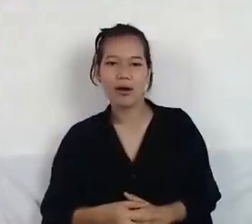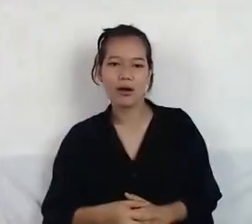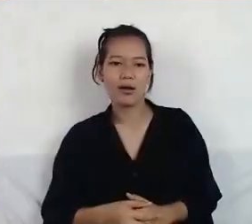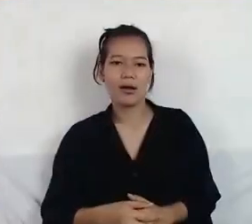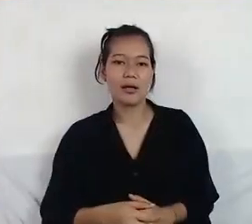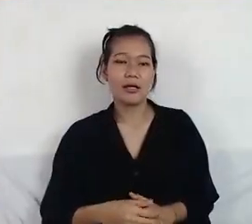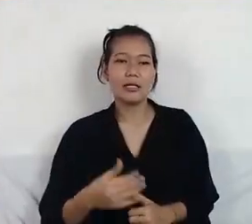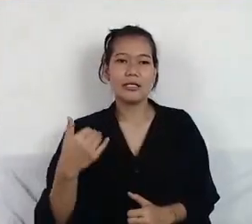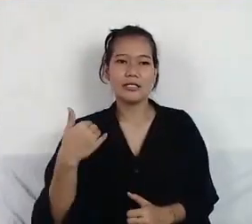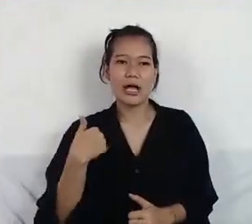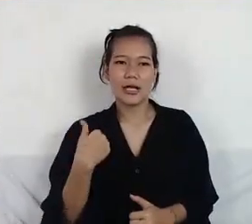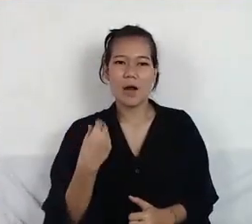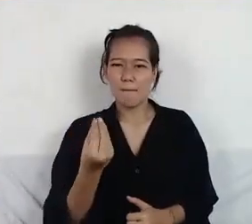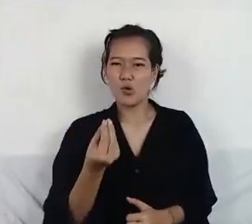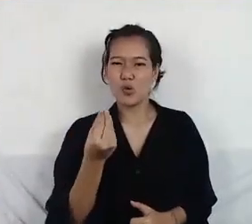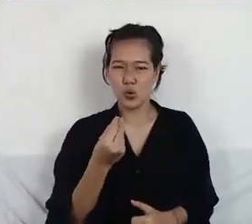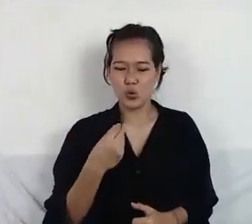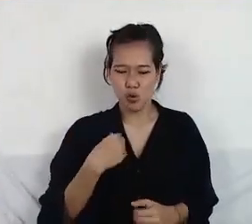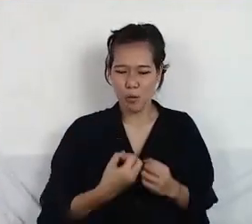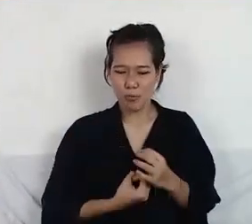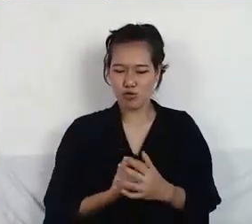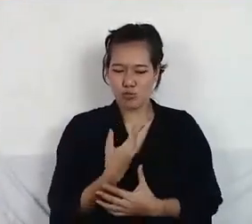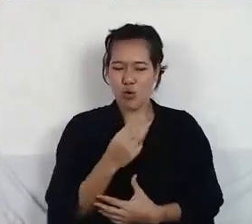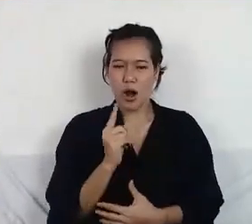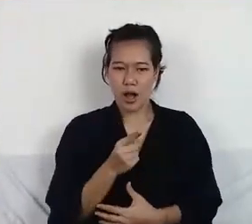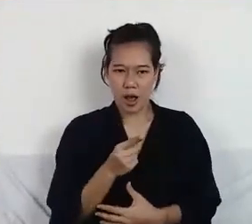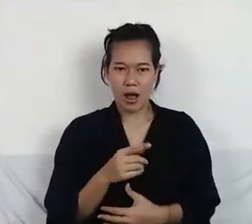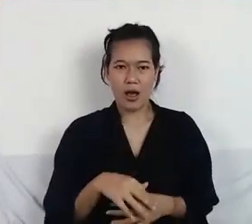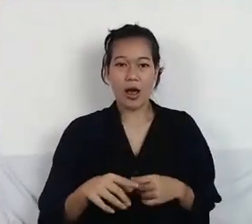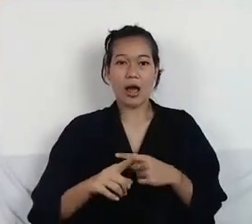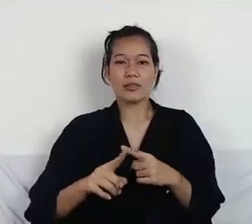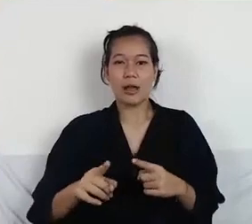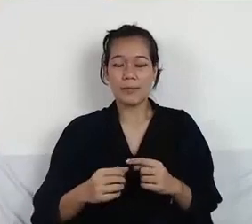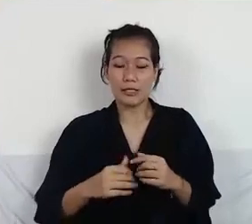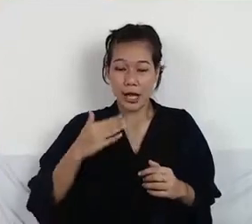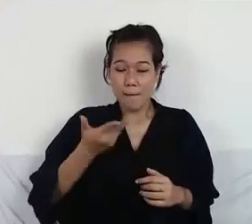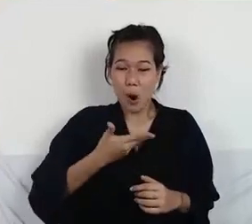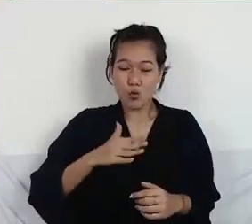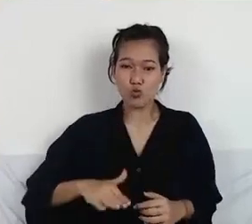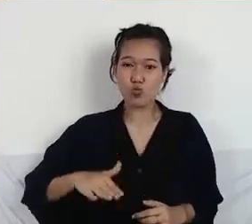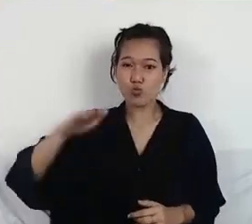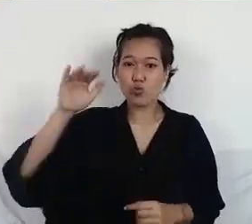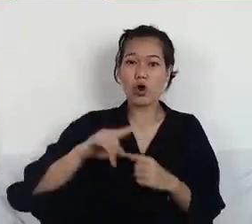Saya menantikan pertumbuhan, saudaraku, yang saya dapatkan pembesaran.